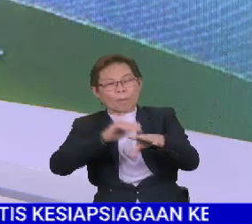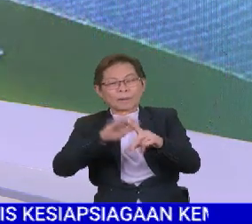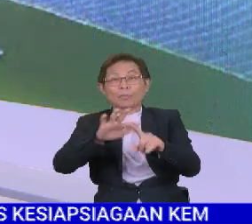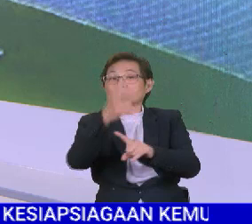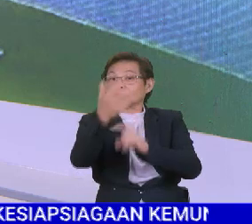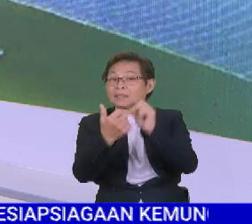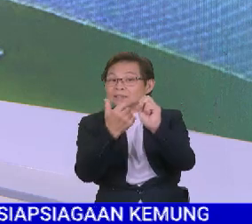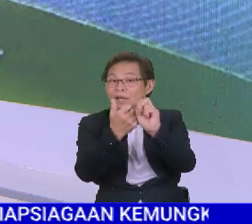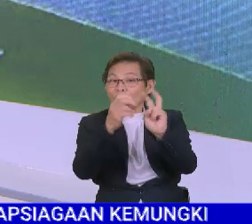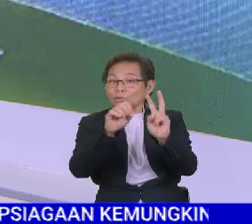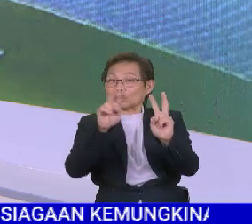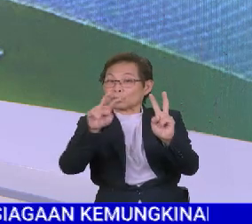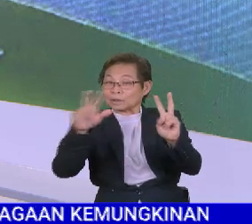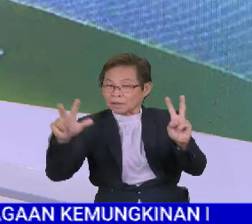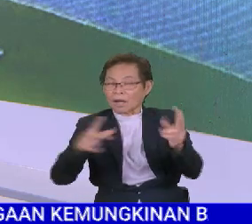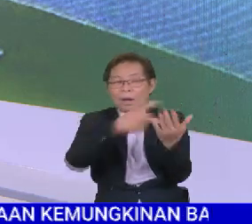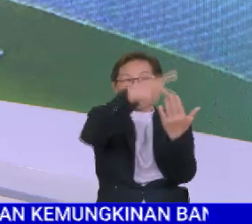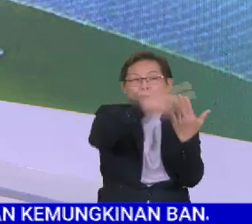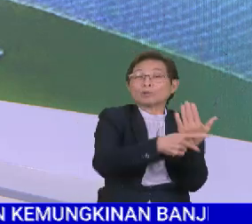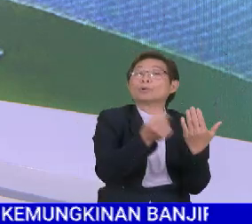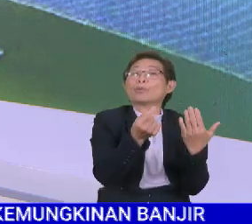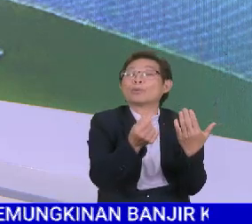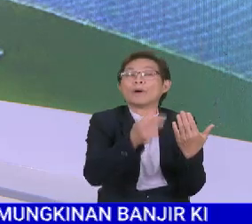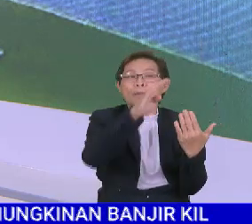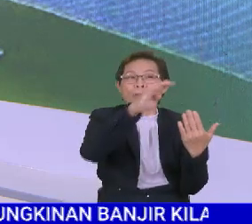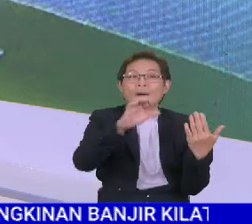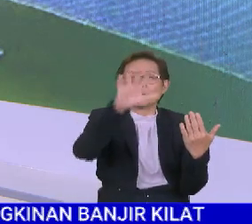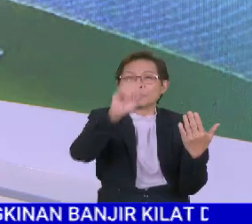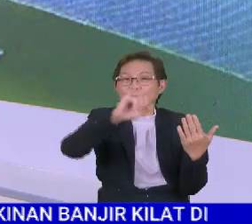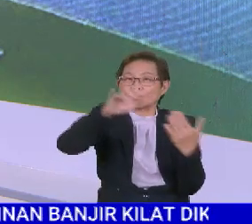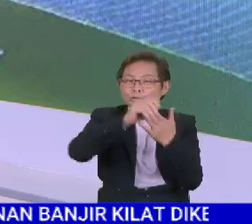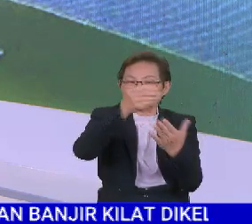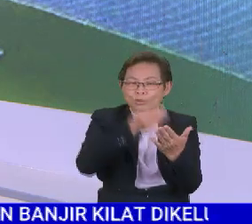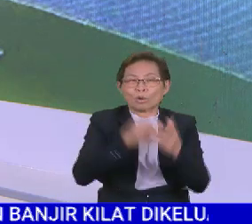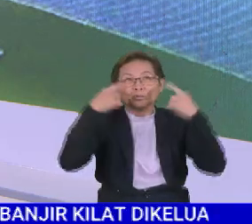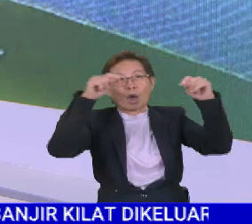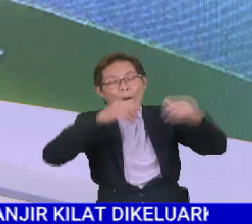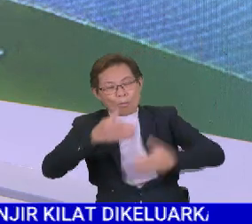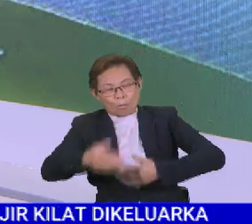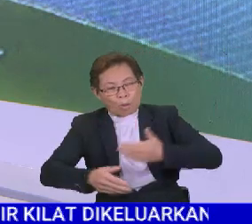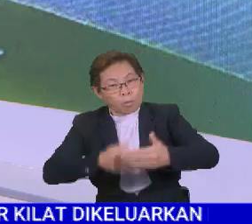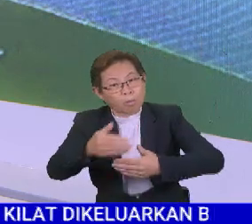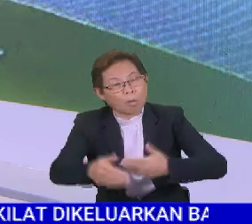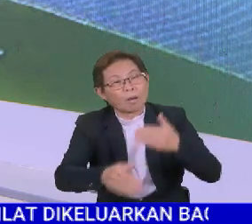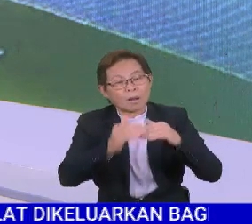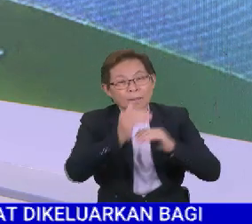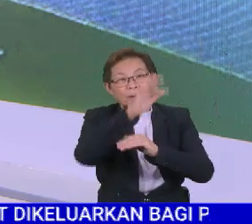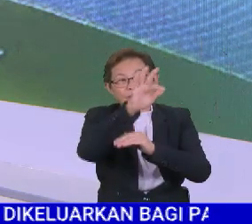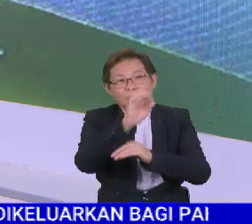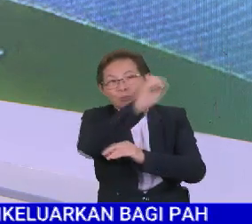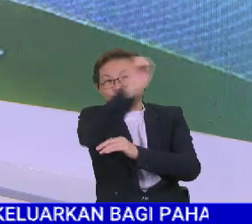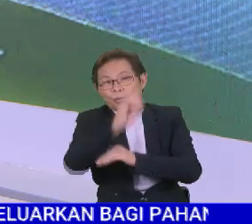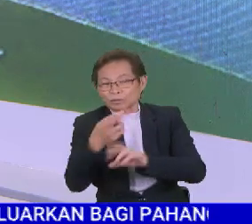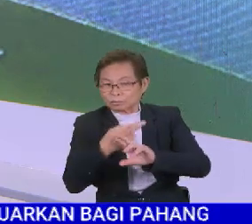tahun depan. Setakat ini, projek bernilai RM450 juta ringgit itu telah mencapai kemajuan lebih